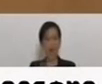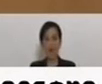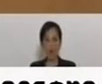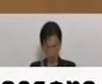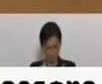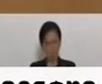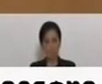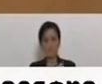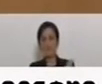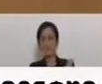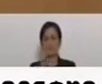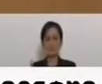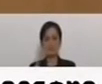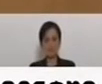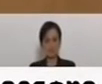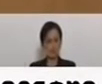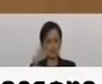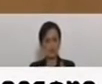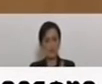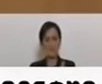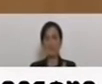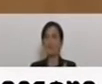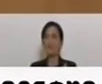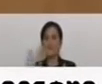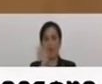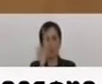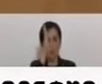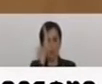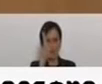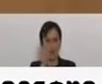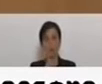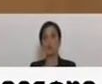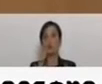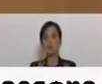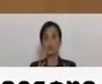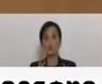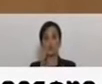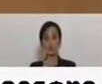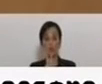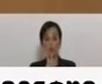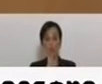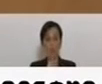არამედ საბჭოთა კავშირში შემავალი ქვეყნების მომავალი. ზუსტად 2 წლის თავზე,